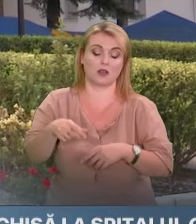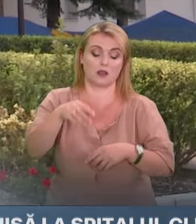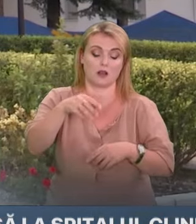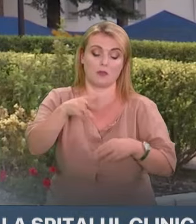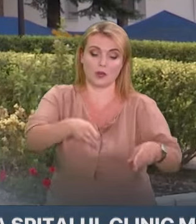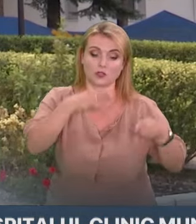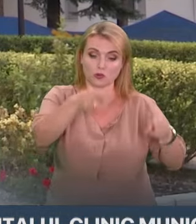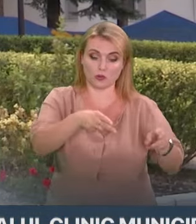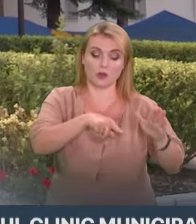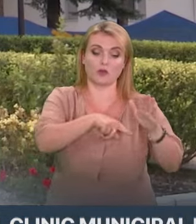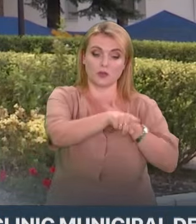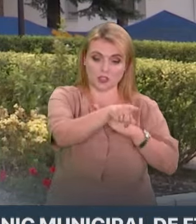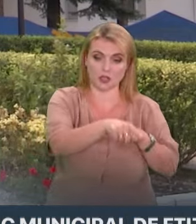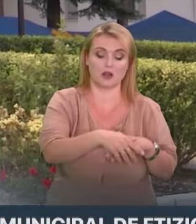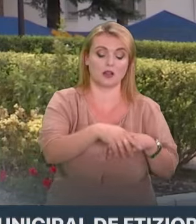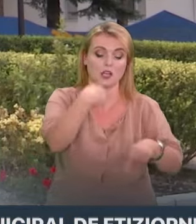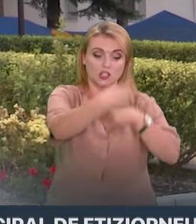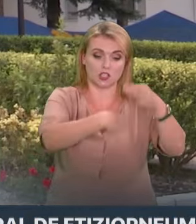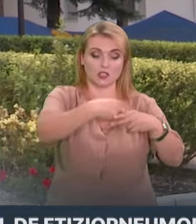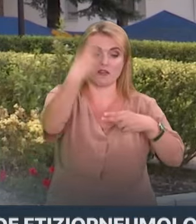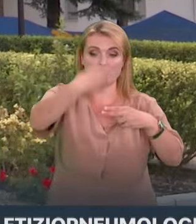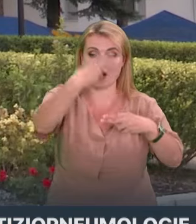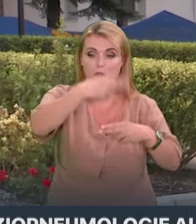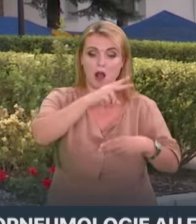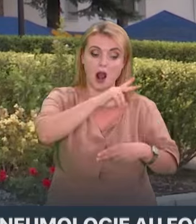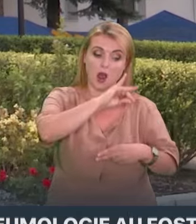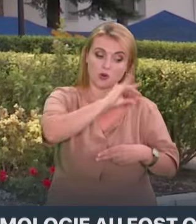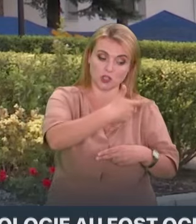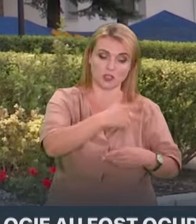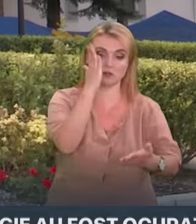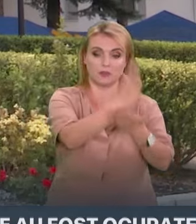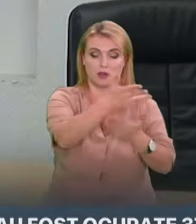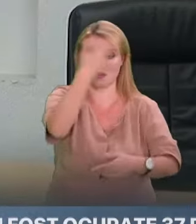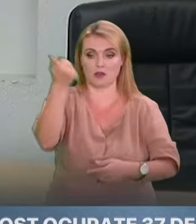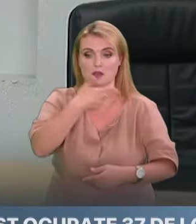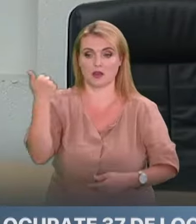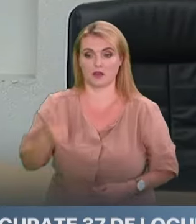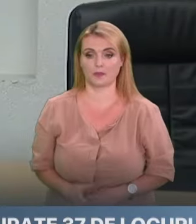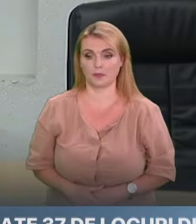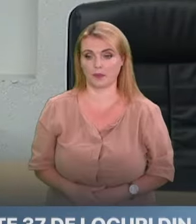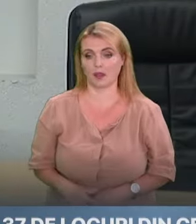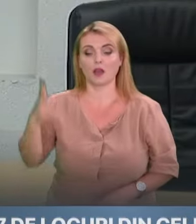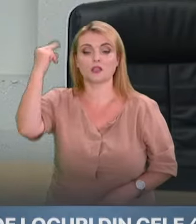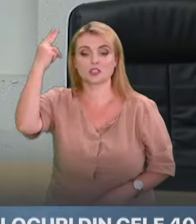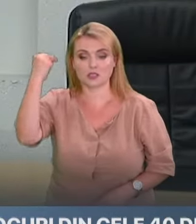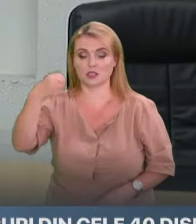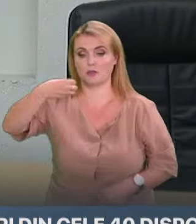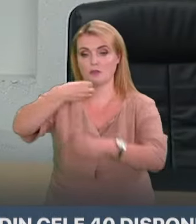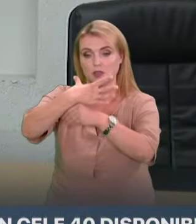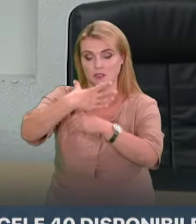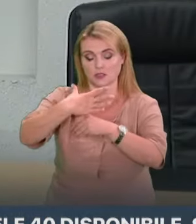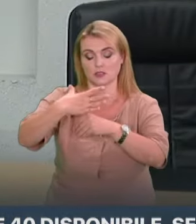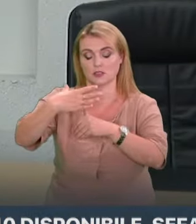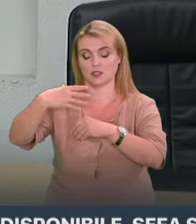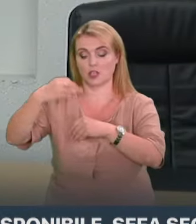părăsit țara prin punctul de trecere Leușeni cu destinația Italia. La data de